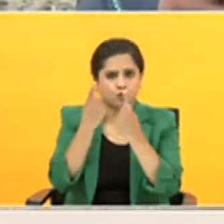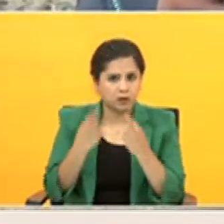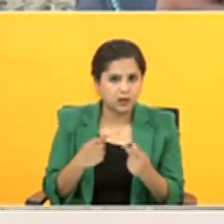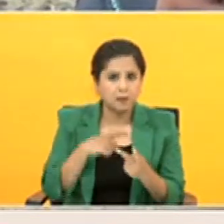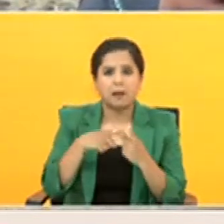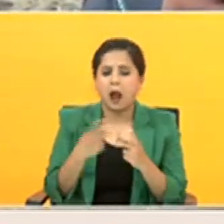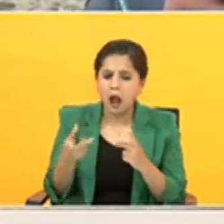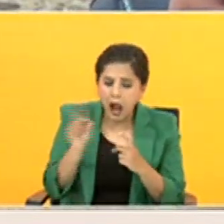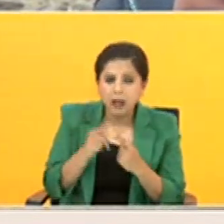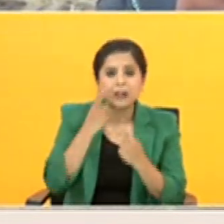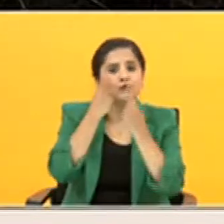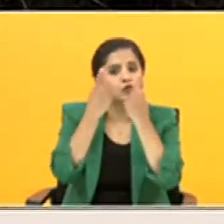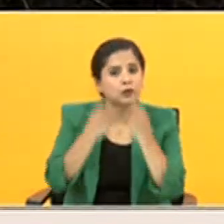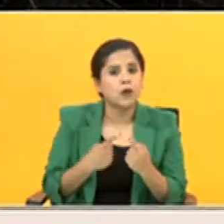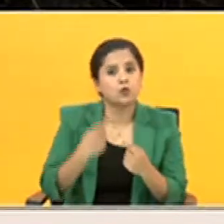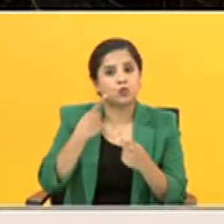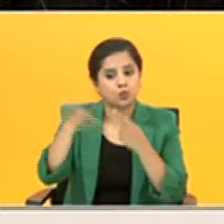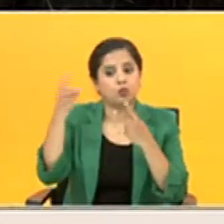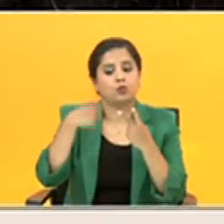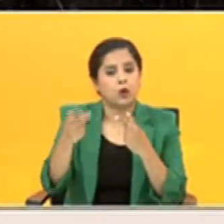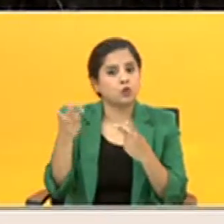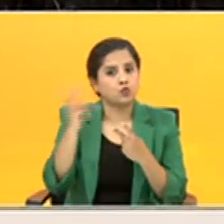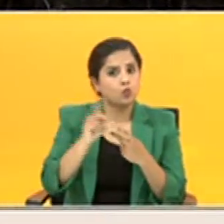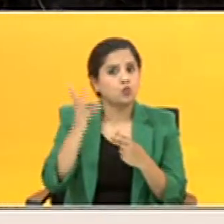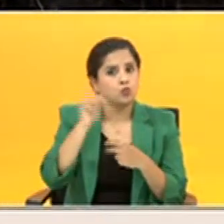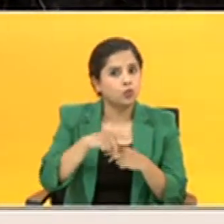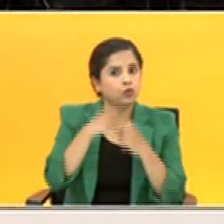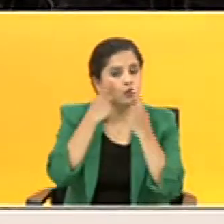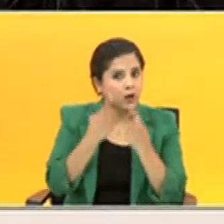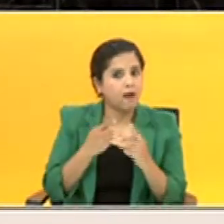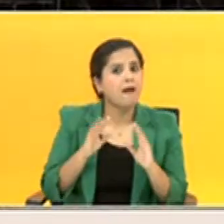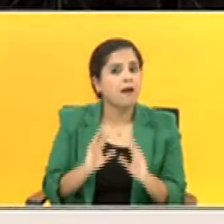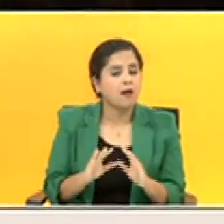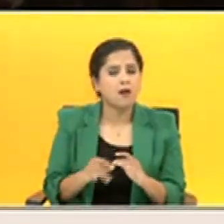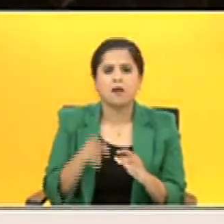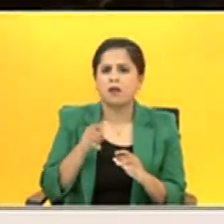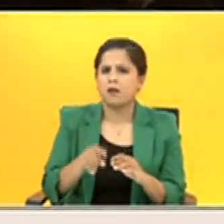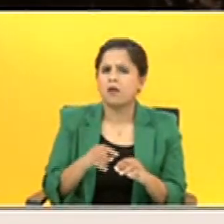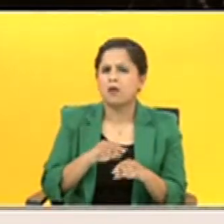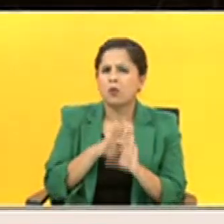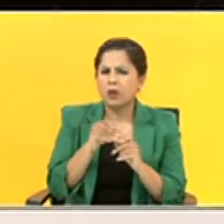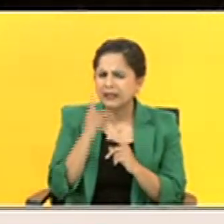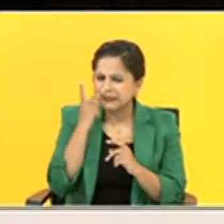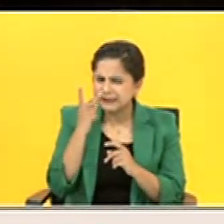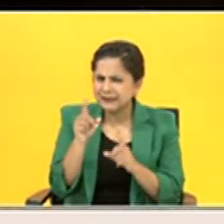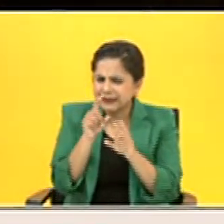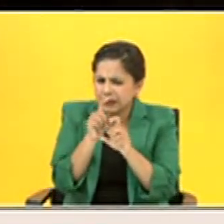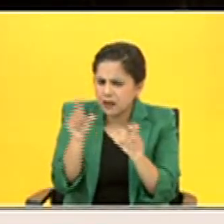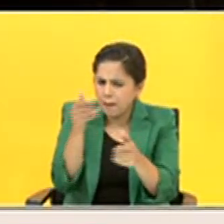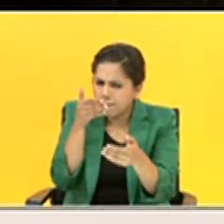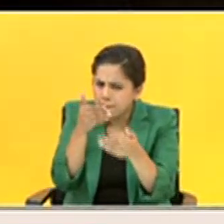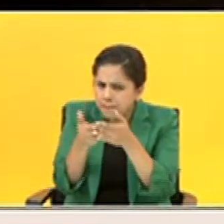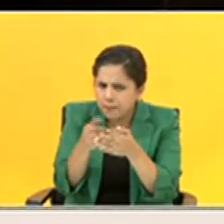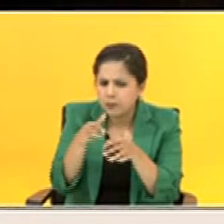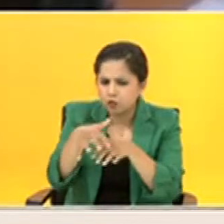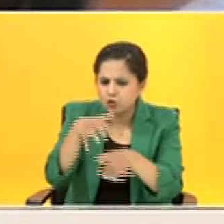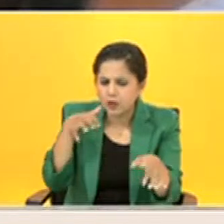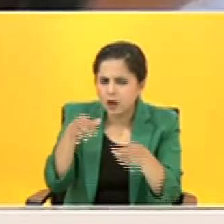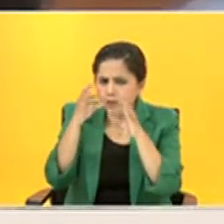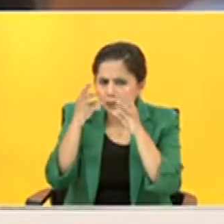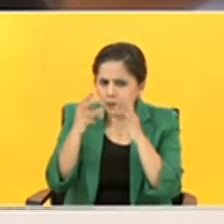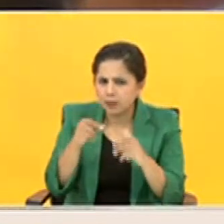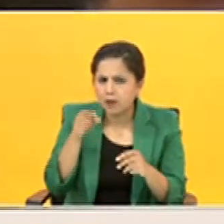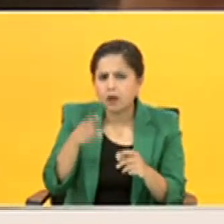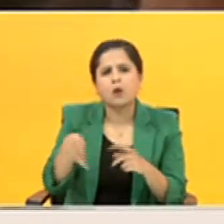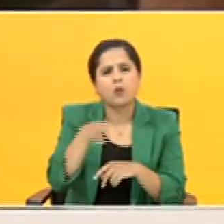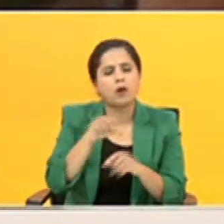क्रॉस वेरिफिकेशन दोनों किए गए। इससे पूरी बारीकी से शेरों की गिनती का काम पूरा